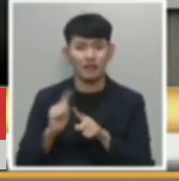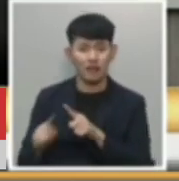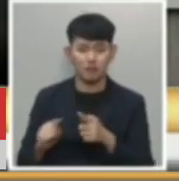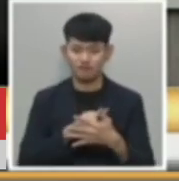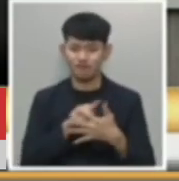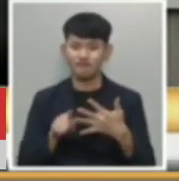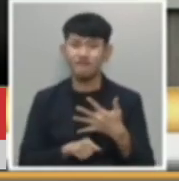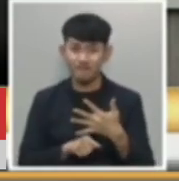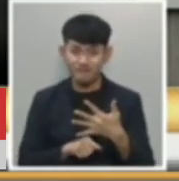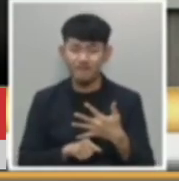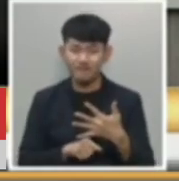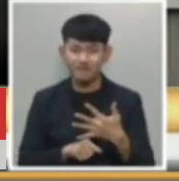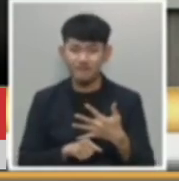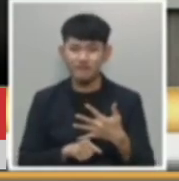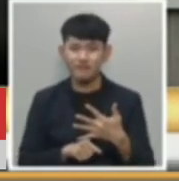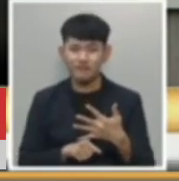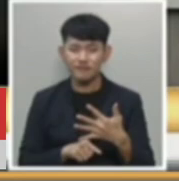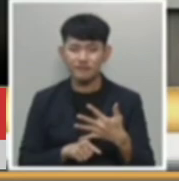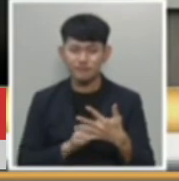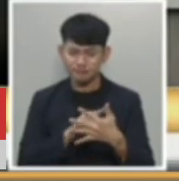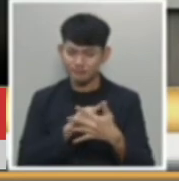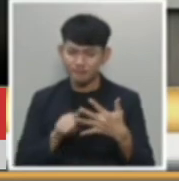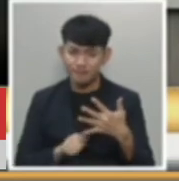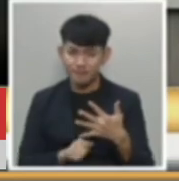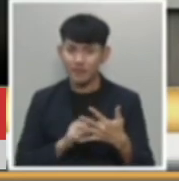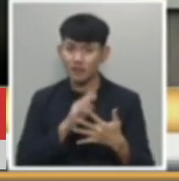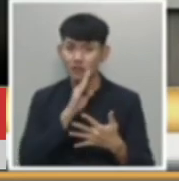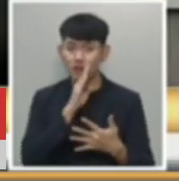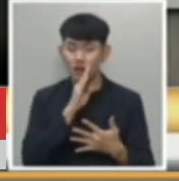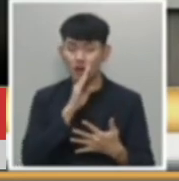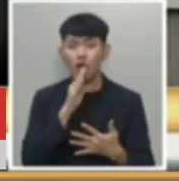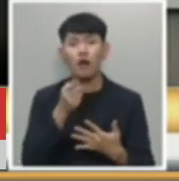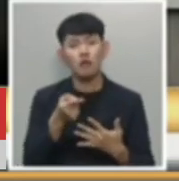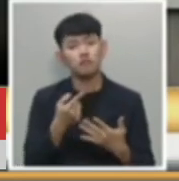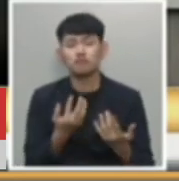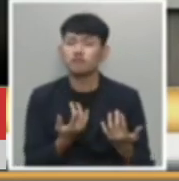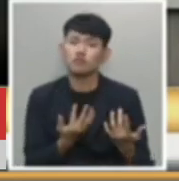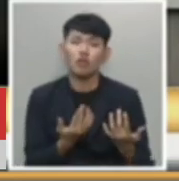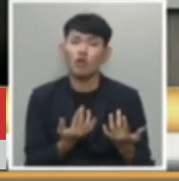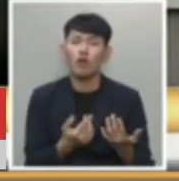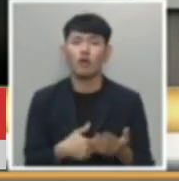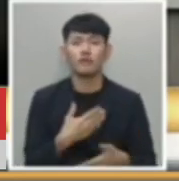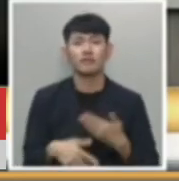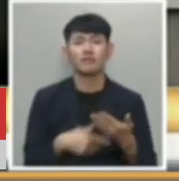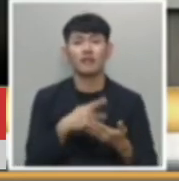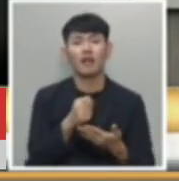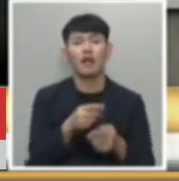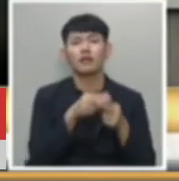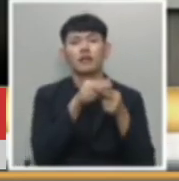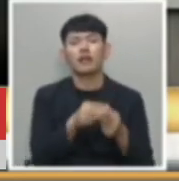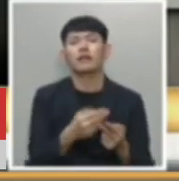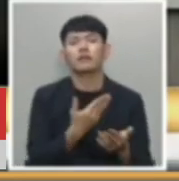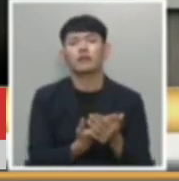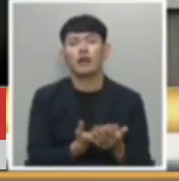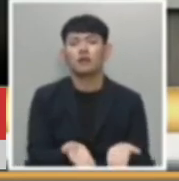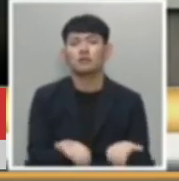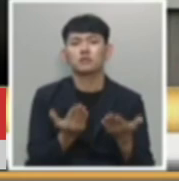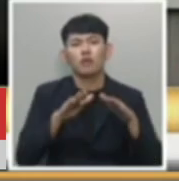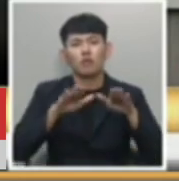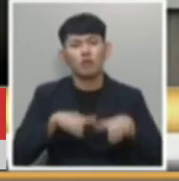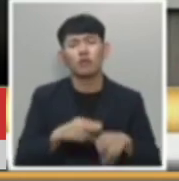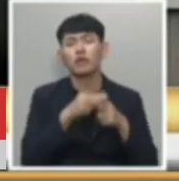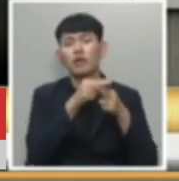ซึ่ง5ชนิดนี้เนี่ยหากปล่อยไว้ให้ราคาตลาดเป็นกลไกตามตลาดหรือธรรมชา